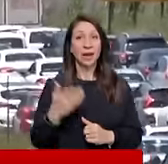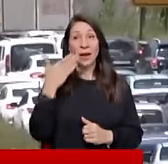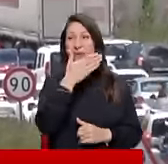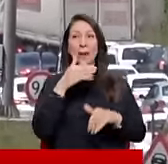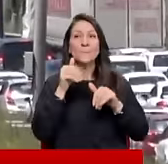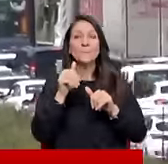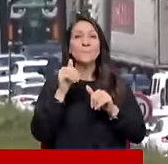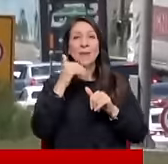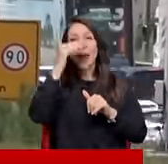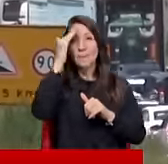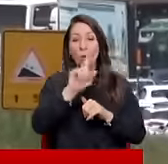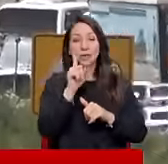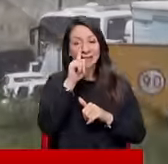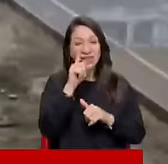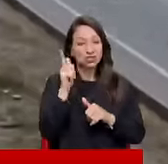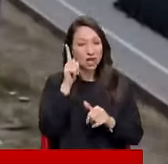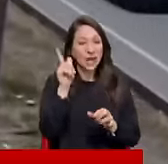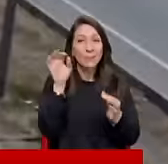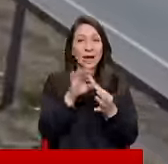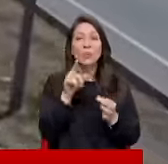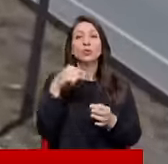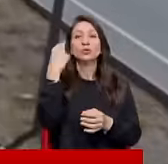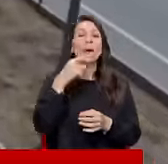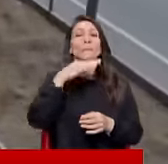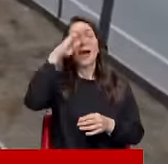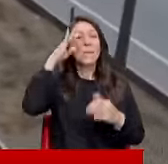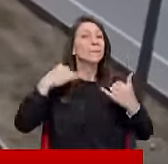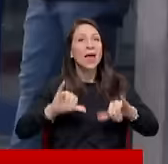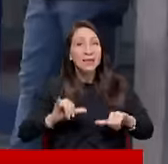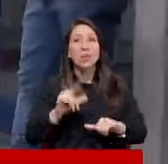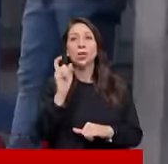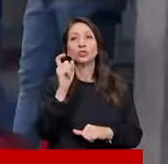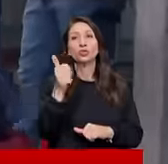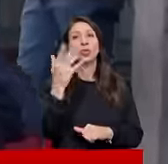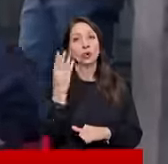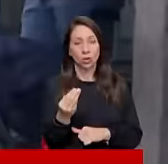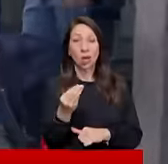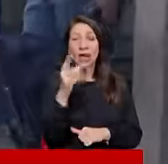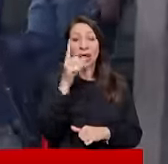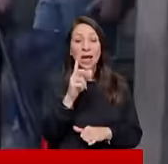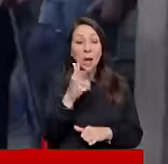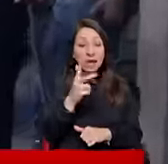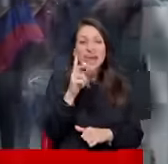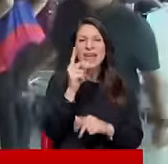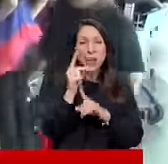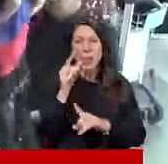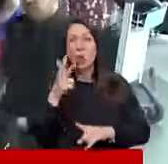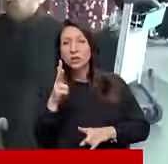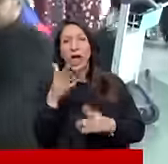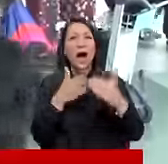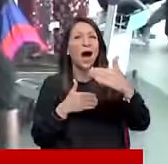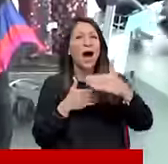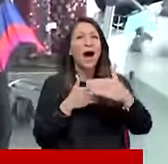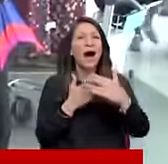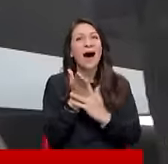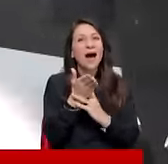Ramazan bayramı 10 Nisan çarşamba gününe denk geliyor. Bu nedenle bayram tatili 9 güne çıkarıldı. İlk ve orta dereceli okulların ara tatili de